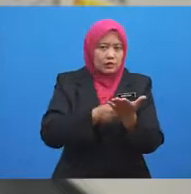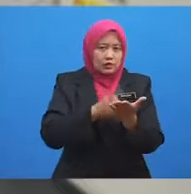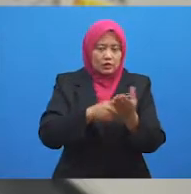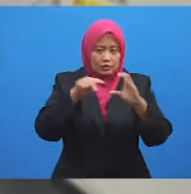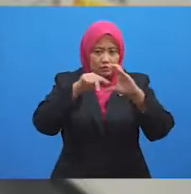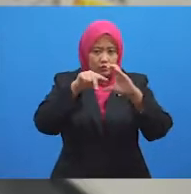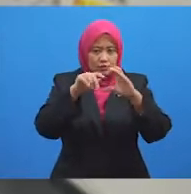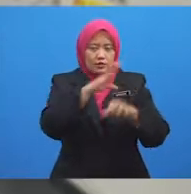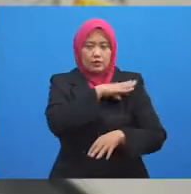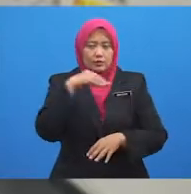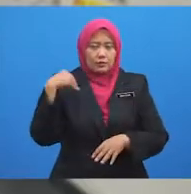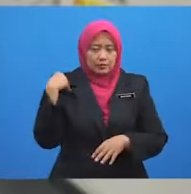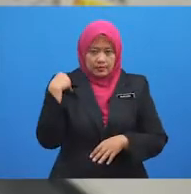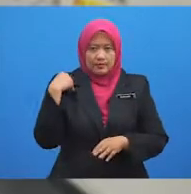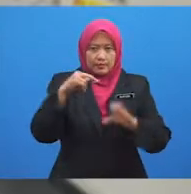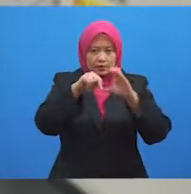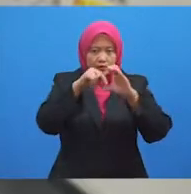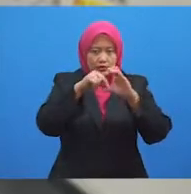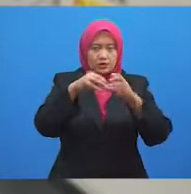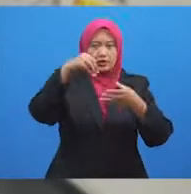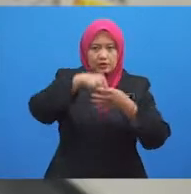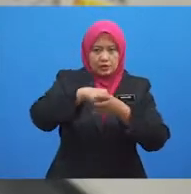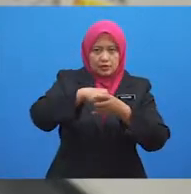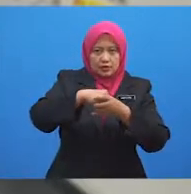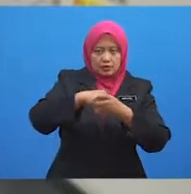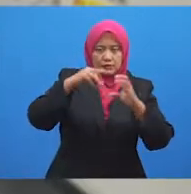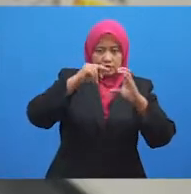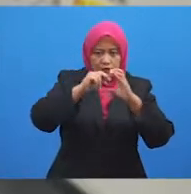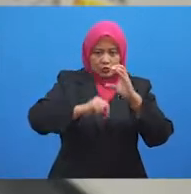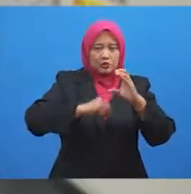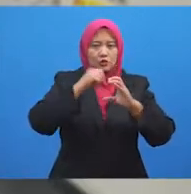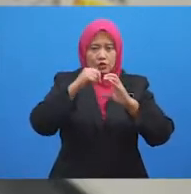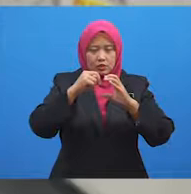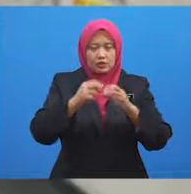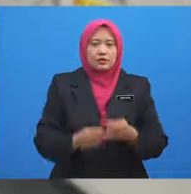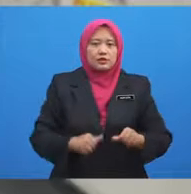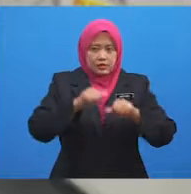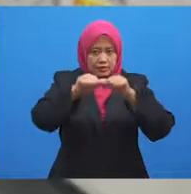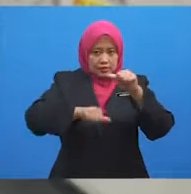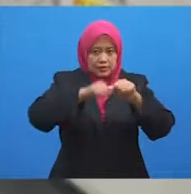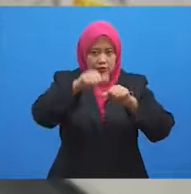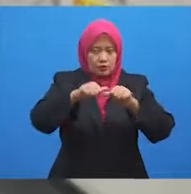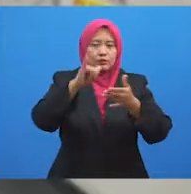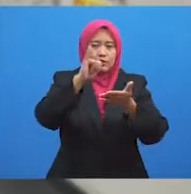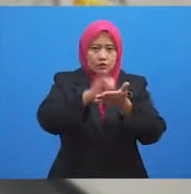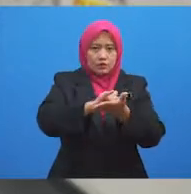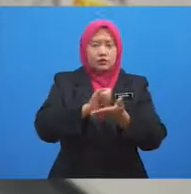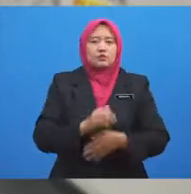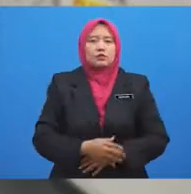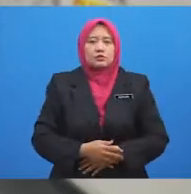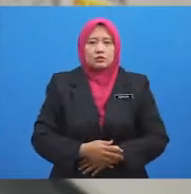dan neutron di dalam nukleus atom tersebut. Sekarang,